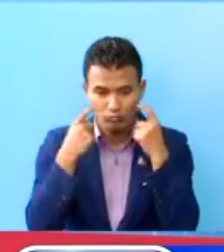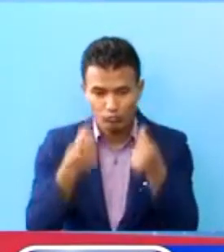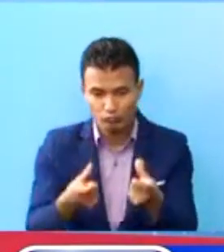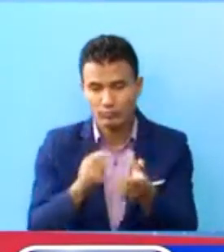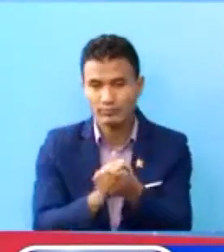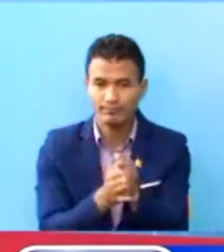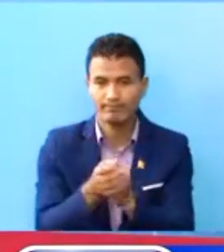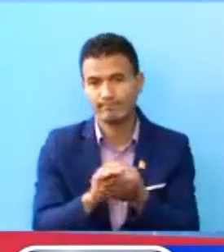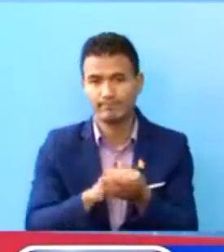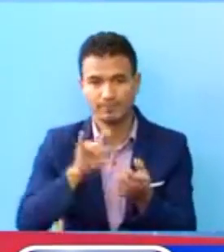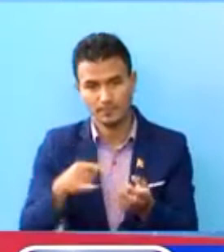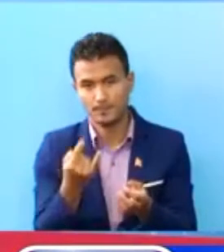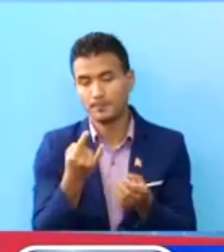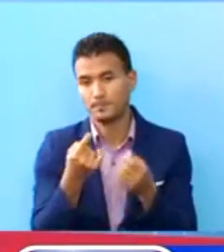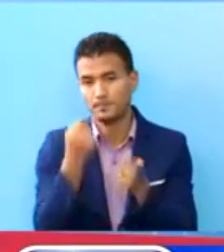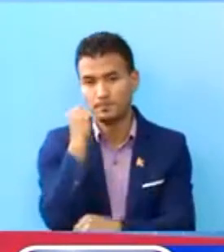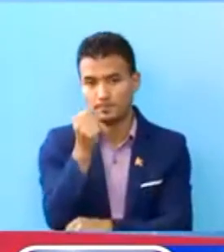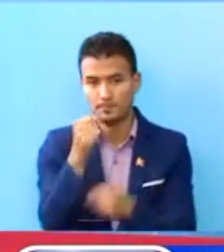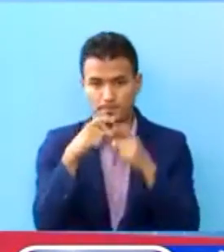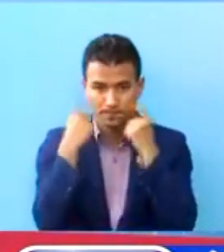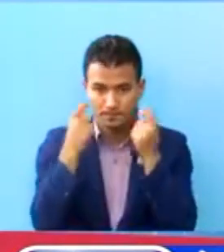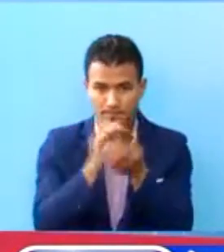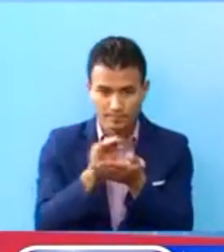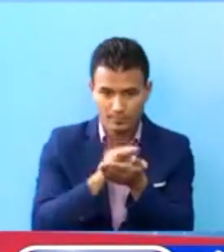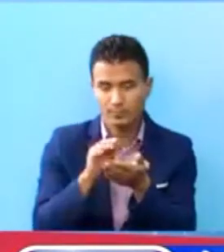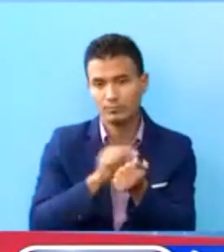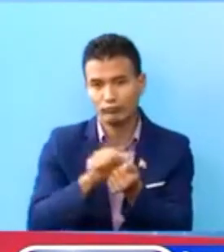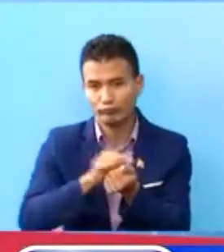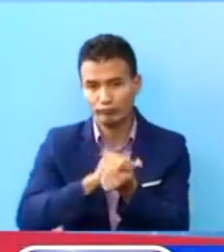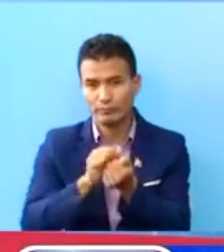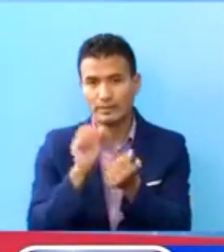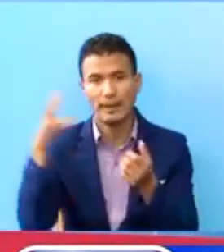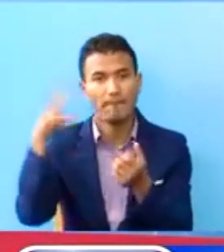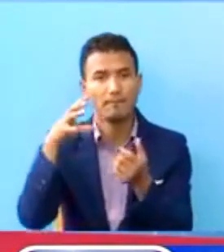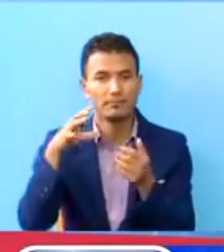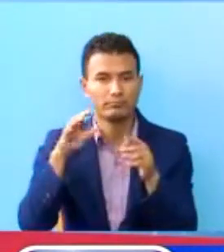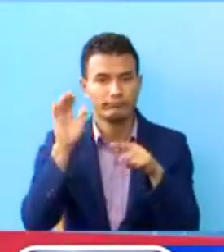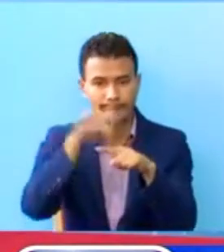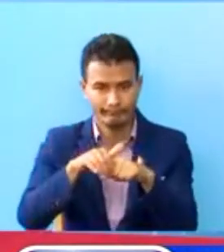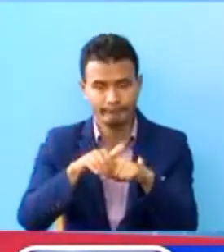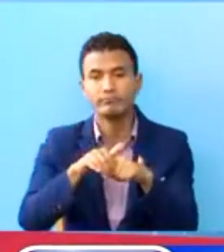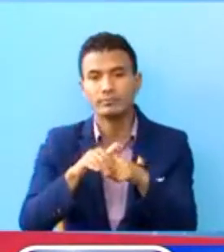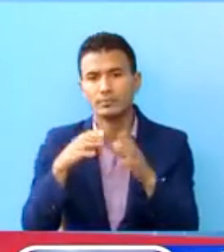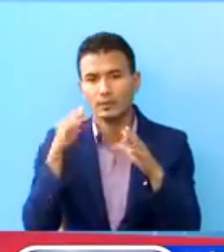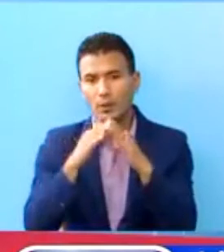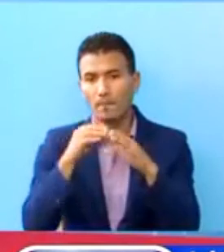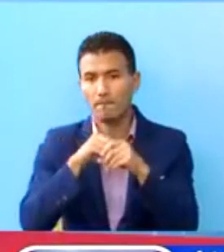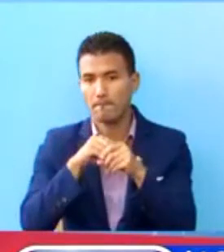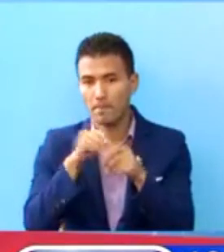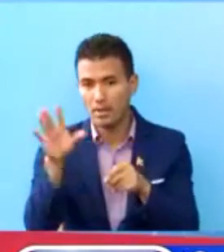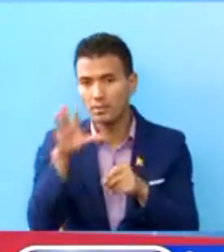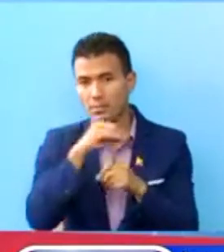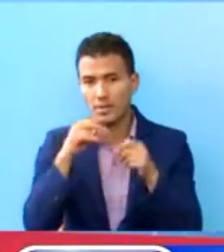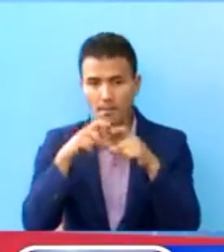पानीले मिचिमिची हात धुने, कपडाको मास्कलाई साबुन वा सर्फ पानीले धोई घाममा सुकाउने, घरबाट बाहिर निस्किँदा